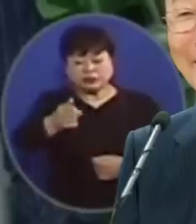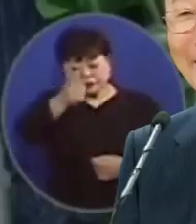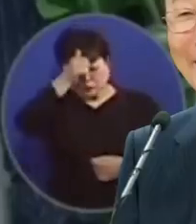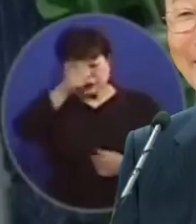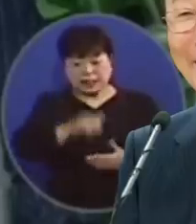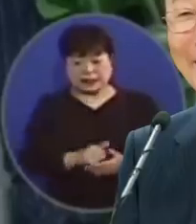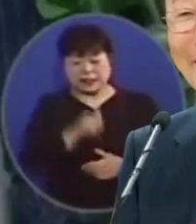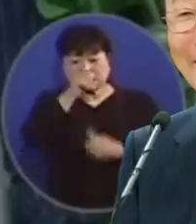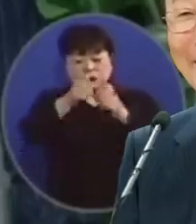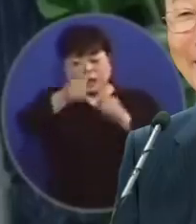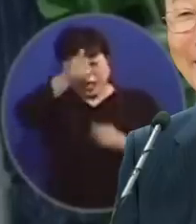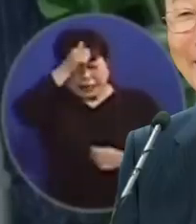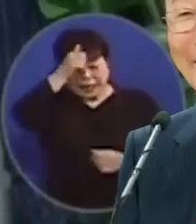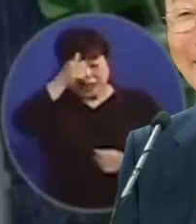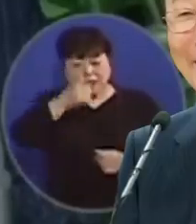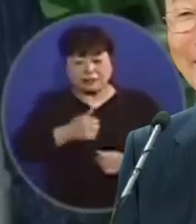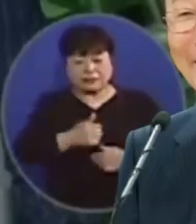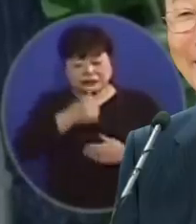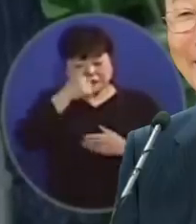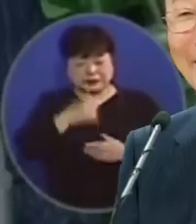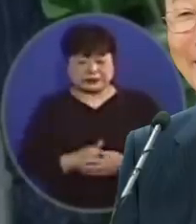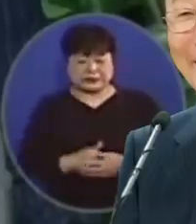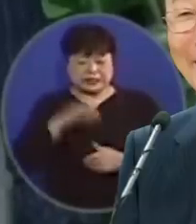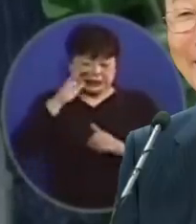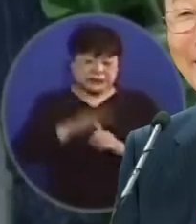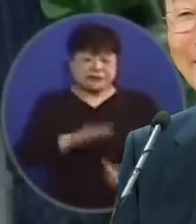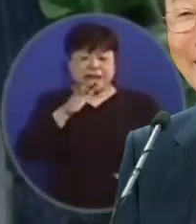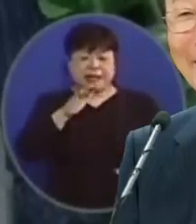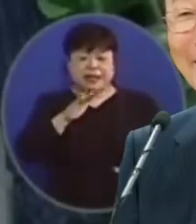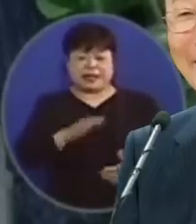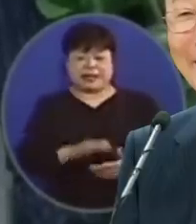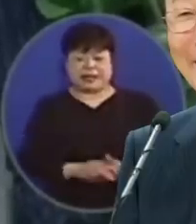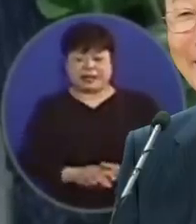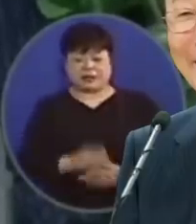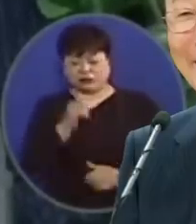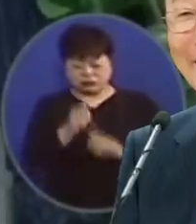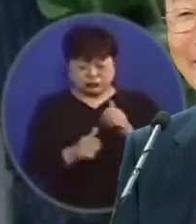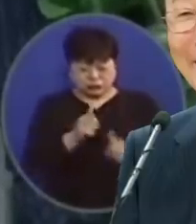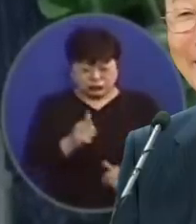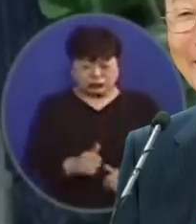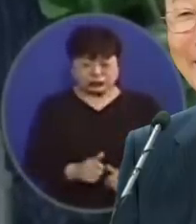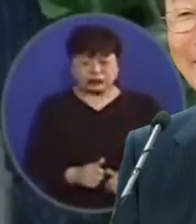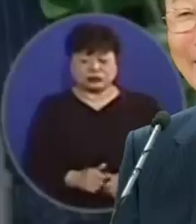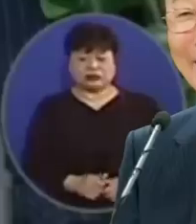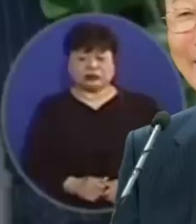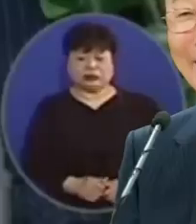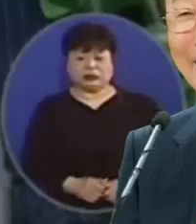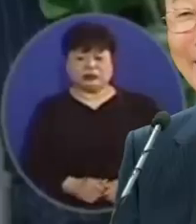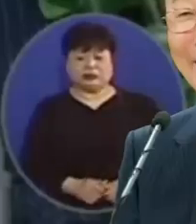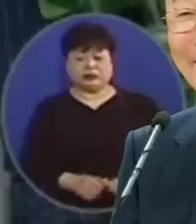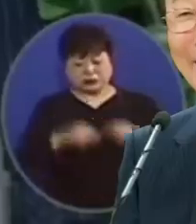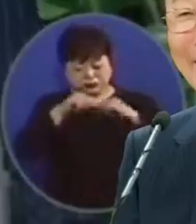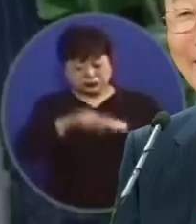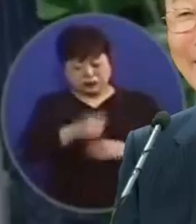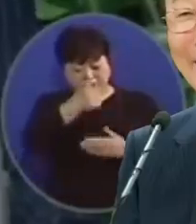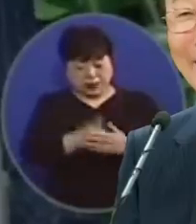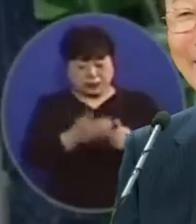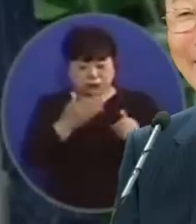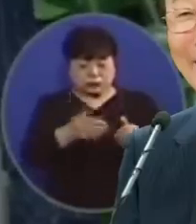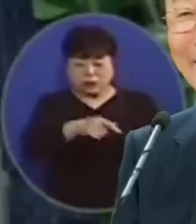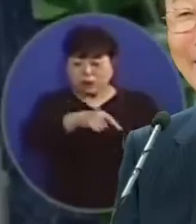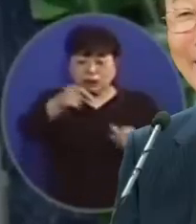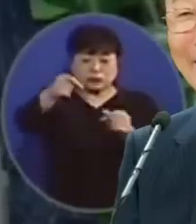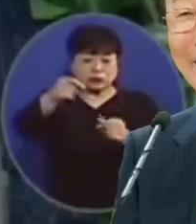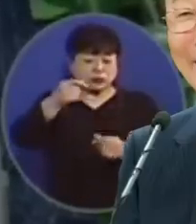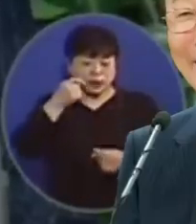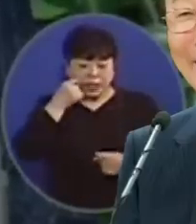아담이 실패해서 그 후손들을 처참한 절망으로 떨어뜨려 놓았는데 이건 누가 건질 수가